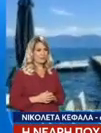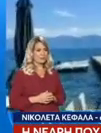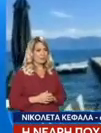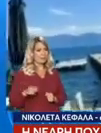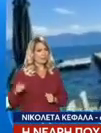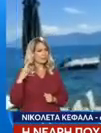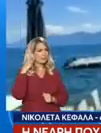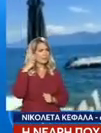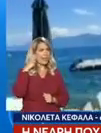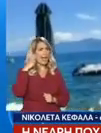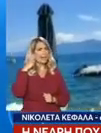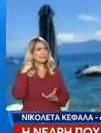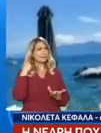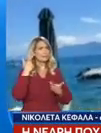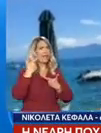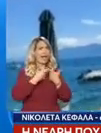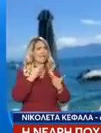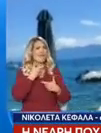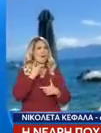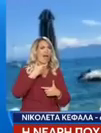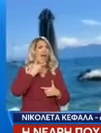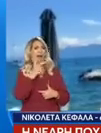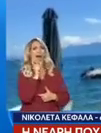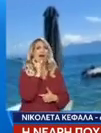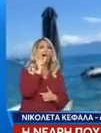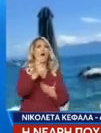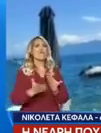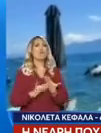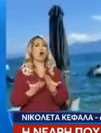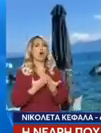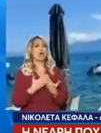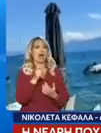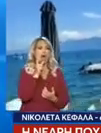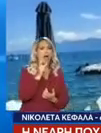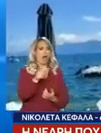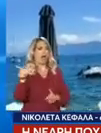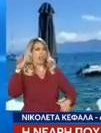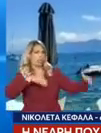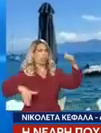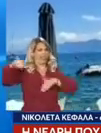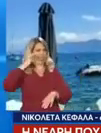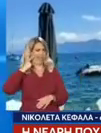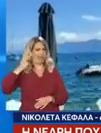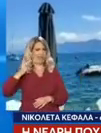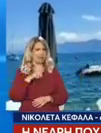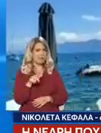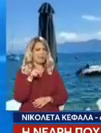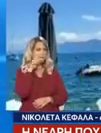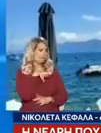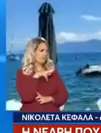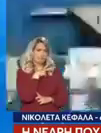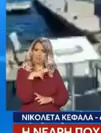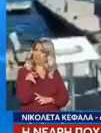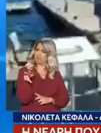ακούγεται κάποια φωνή, ένα βοήθεια από μια κυρία που όπως φαίνεται κολυμπούσε. Μετά από λίγο ο κύριος